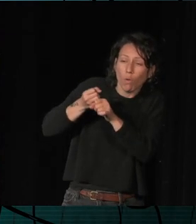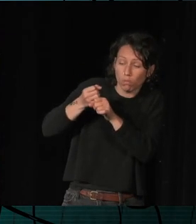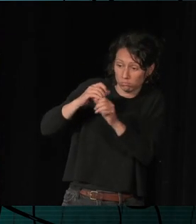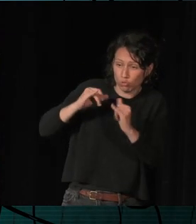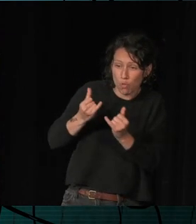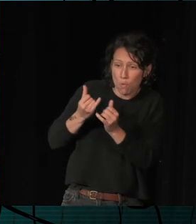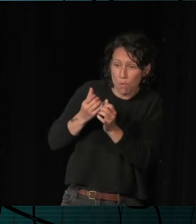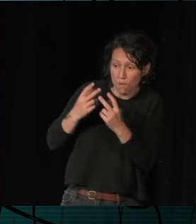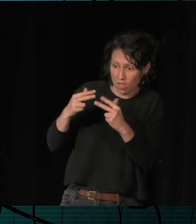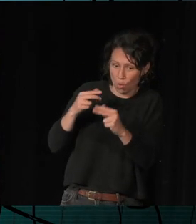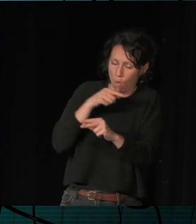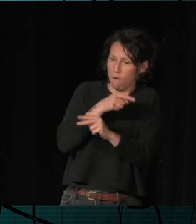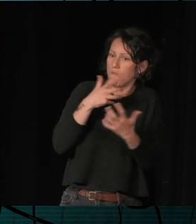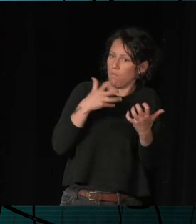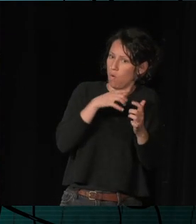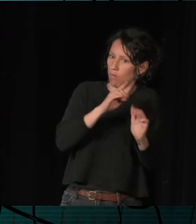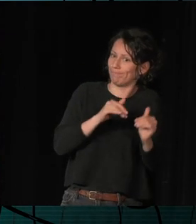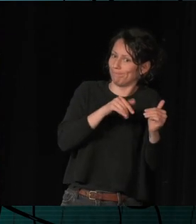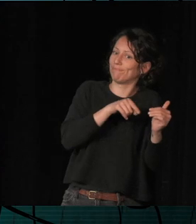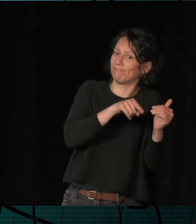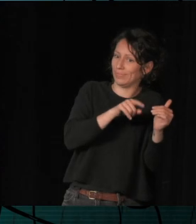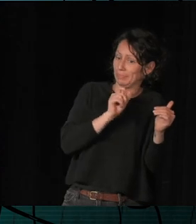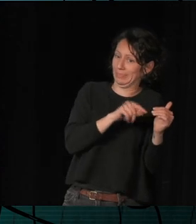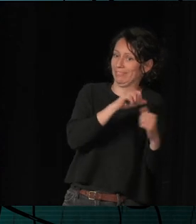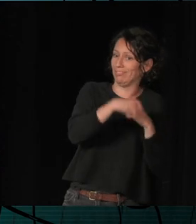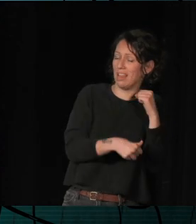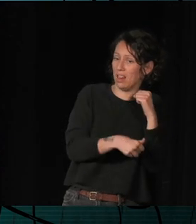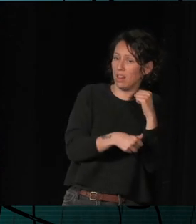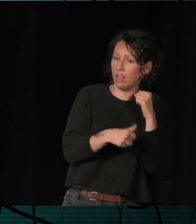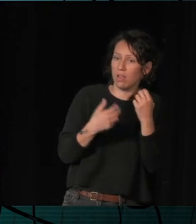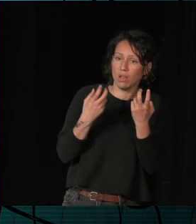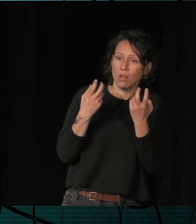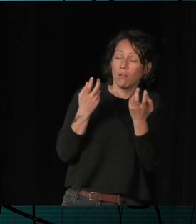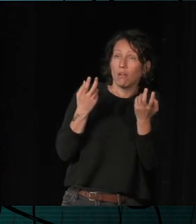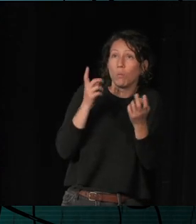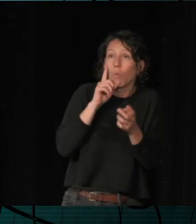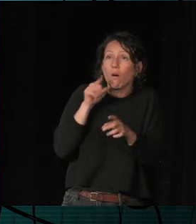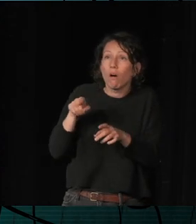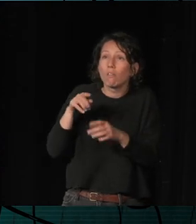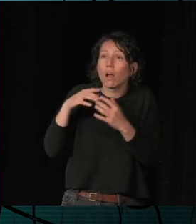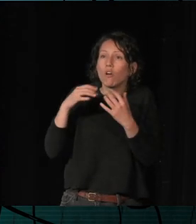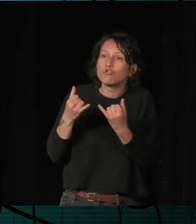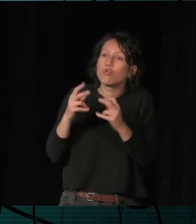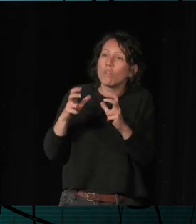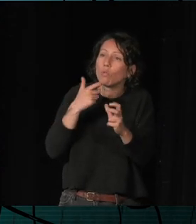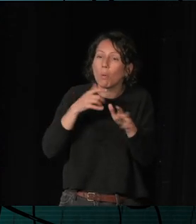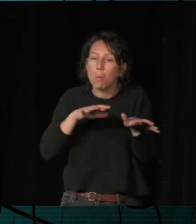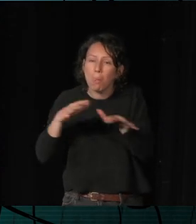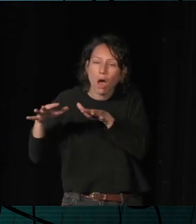registre-là. Parce qu'en fait, si tu regardes, le jeu vidéo a peu ou prou une quarantaine d'années. On a commencé avec des